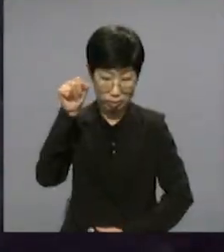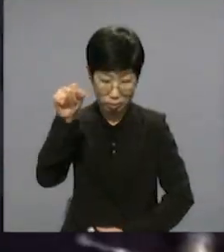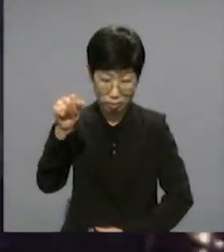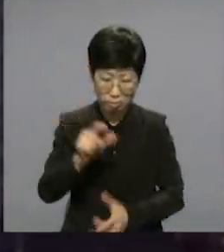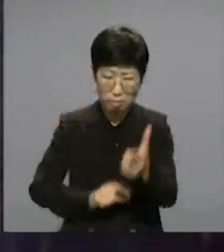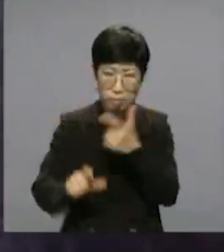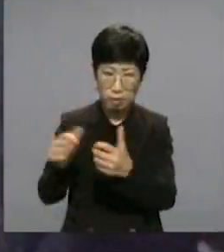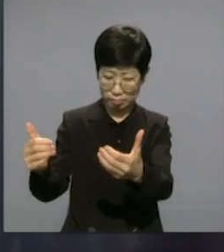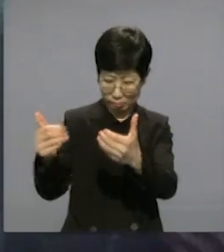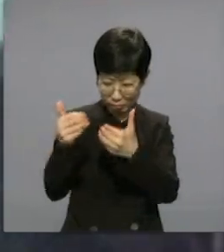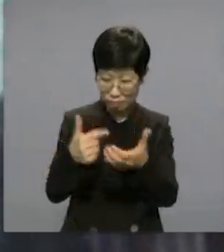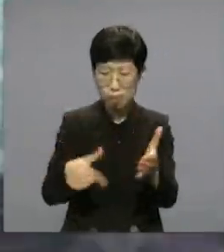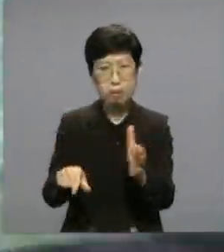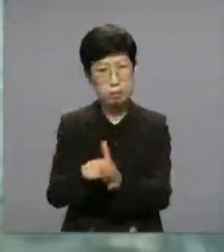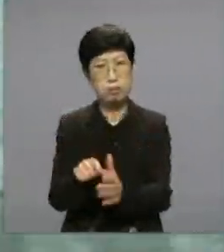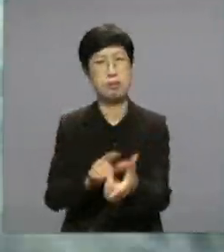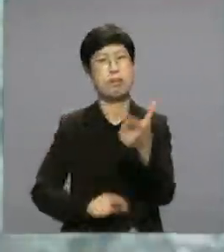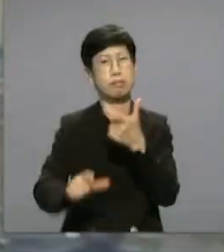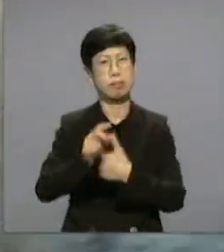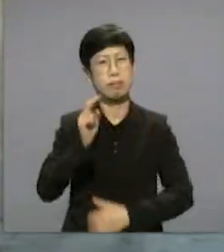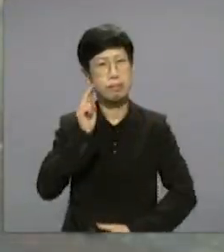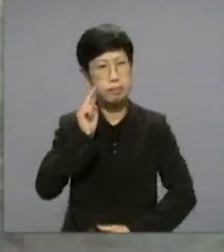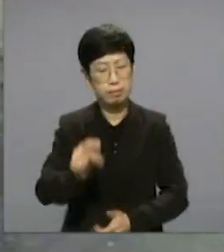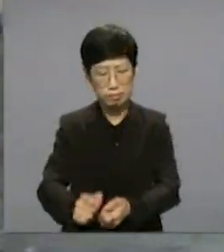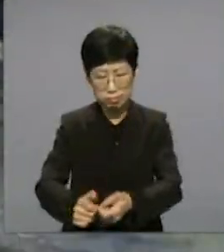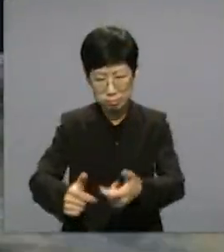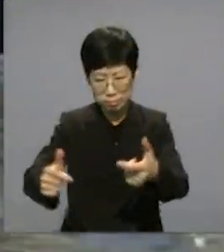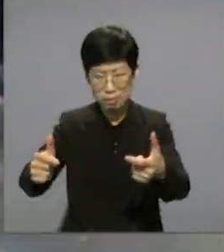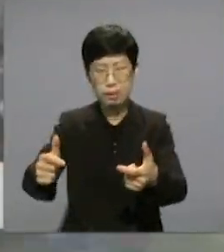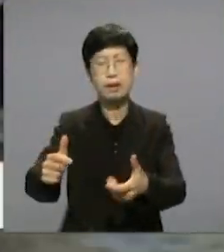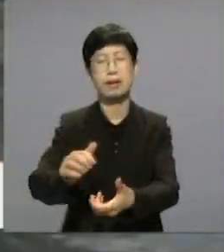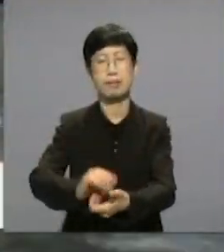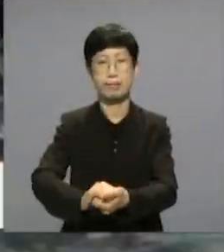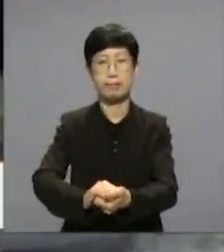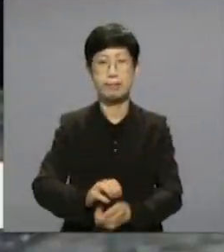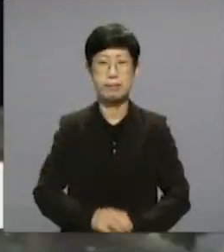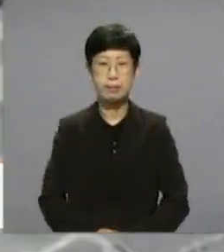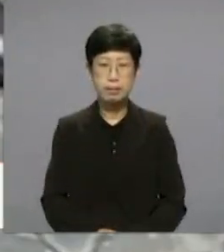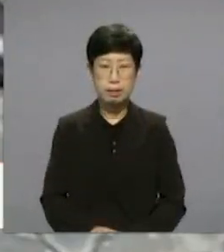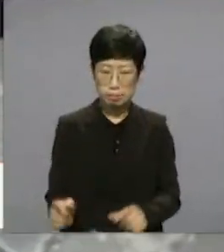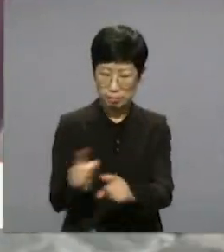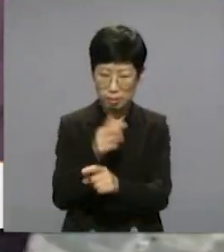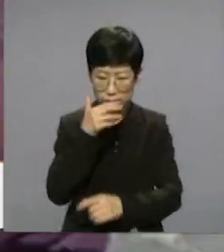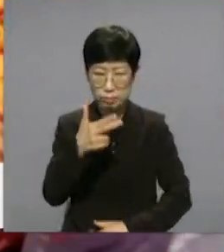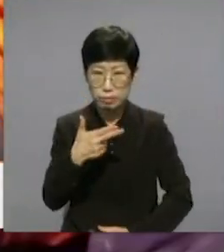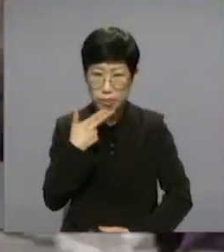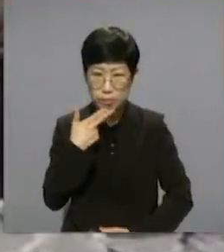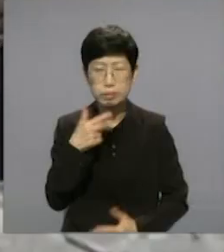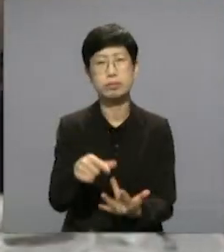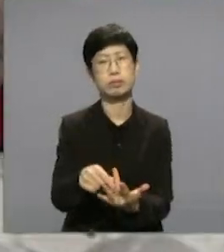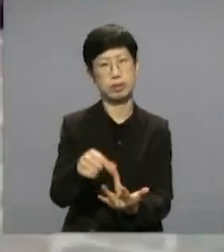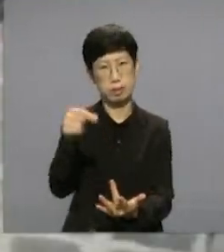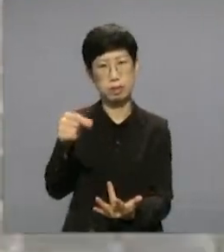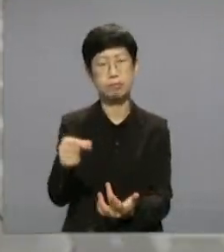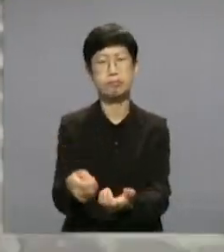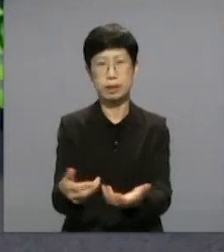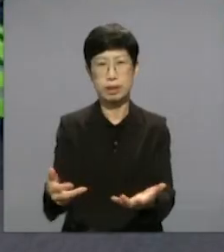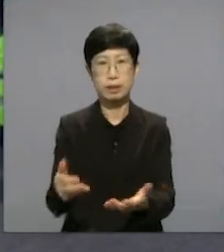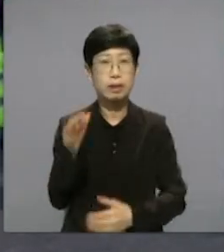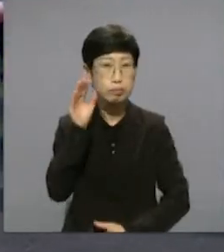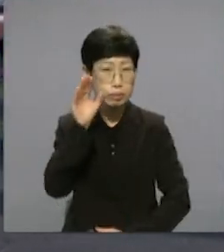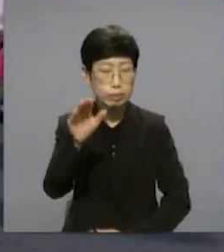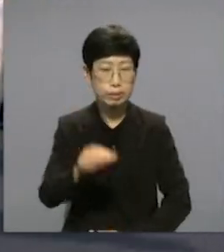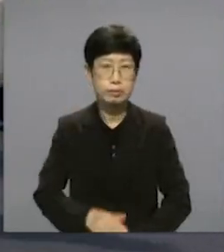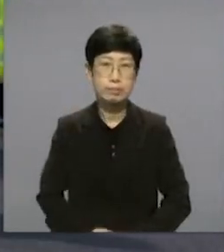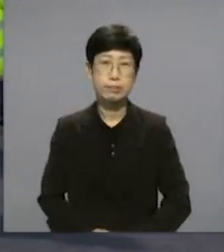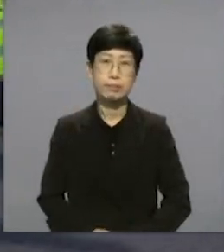더 과격해져야 하는 한계를 안고 있습니다. 그 자체로 이른바 바꿀 수 없는 길이 될 수 있습니다. 하지만